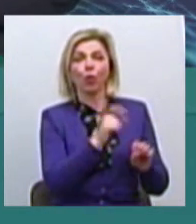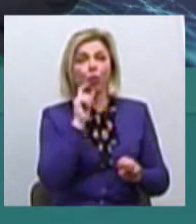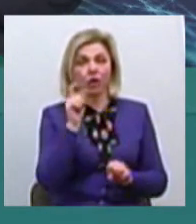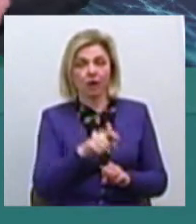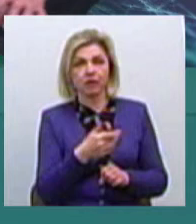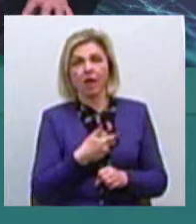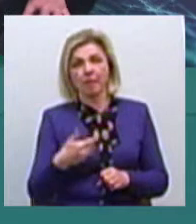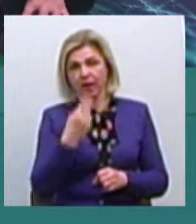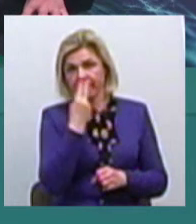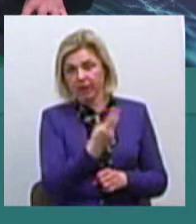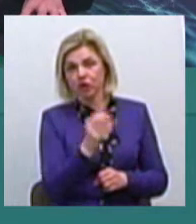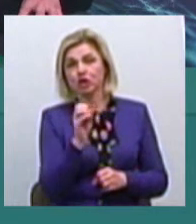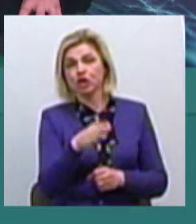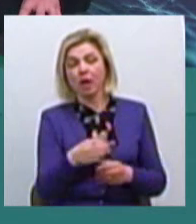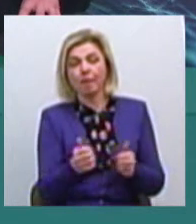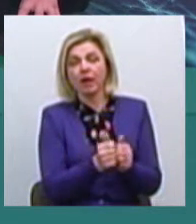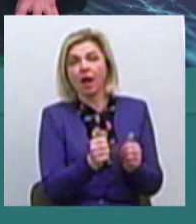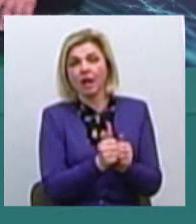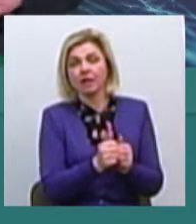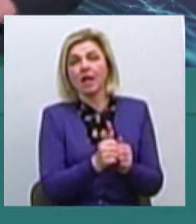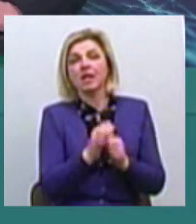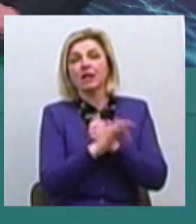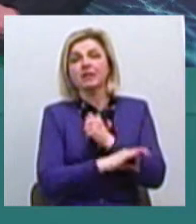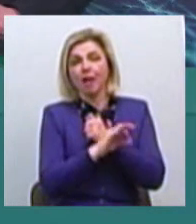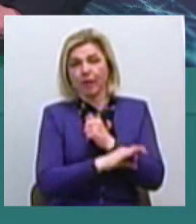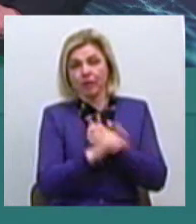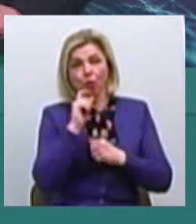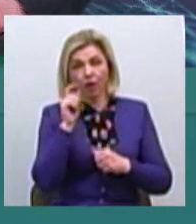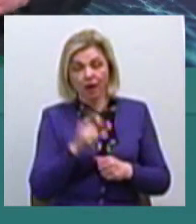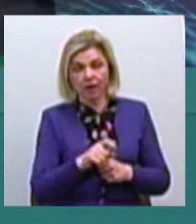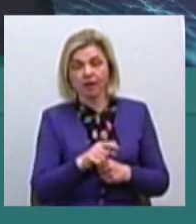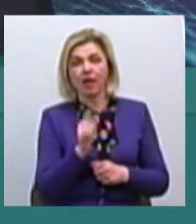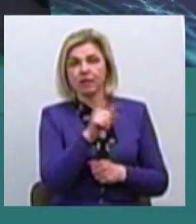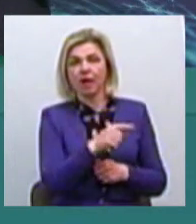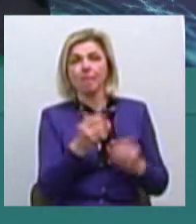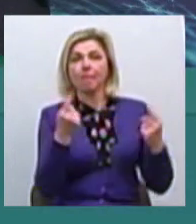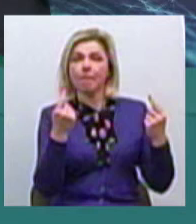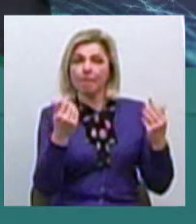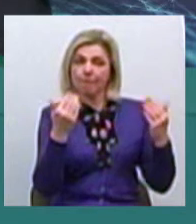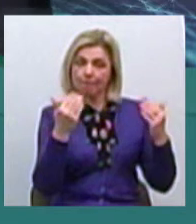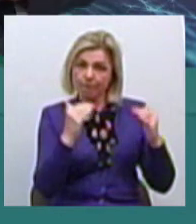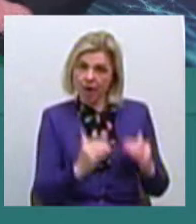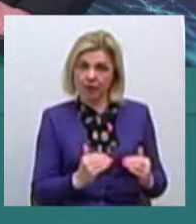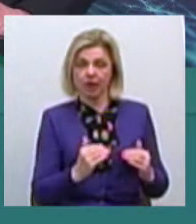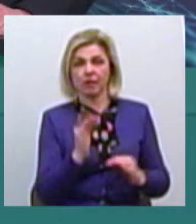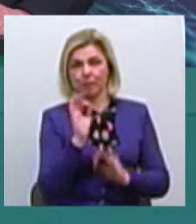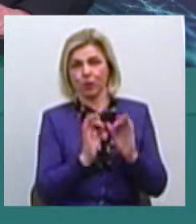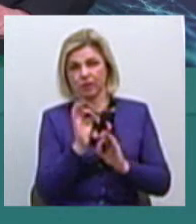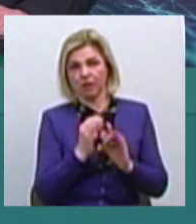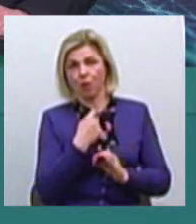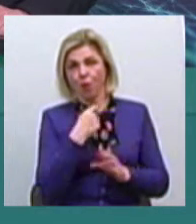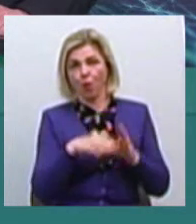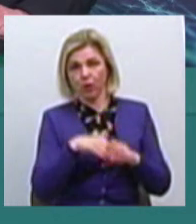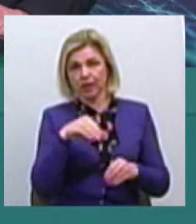Ми бачимо, як чим ближче к Западній Україні, да, тим падає, більше падає процент голосуючих